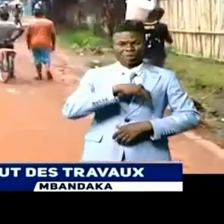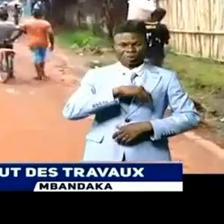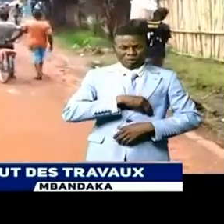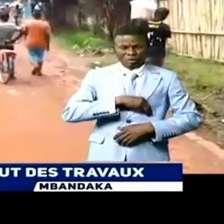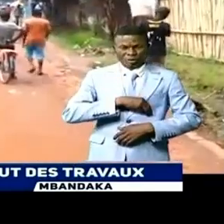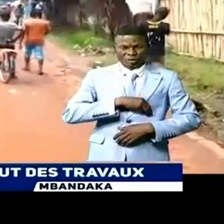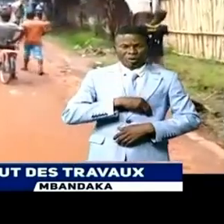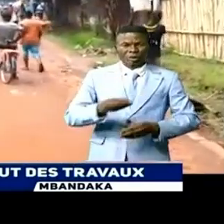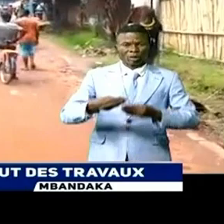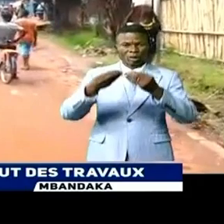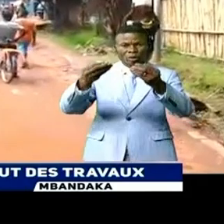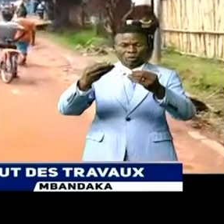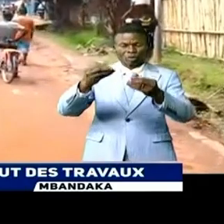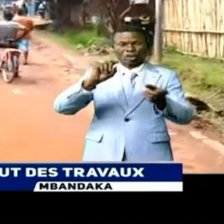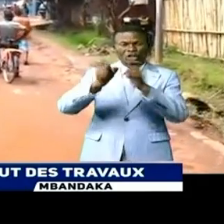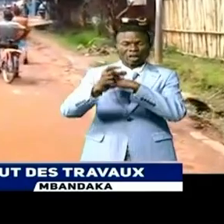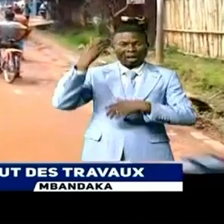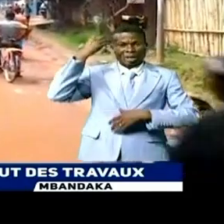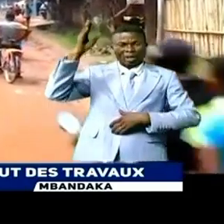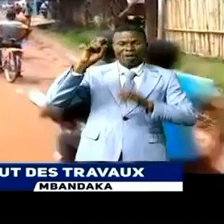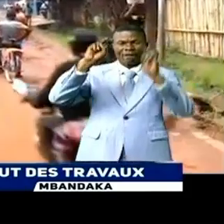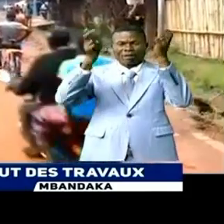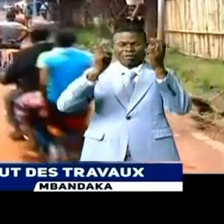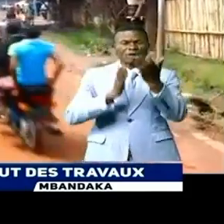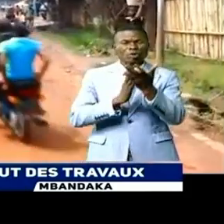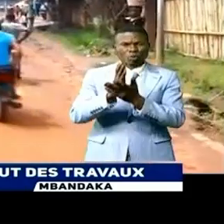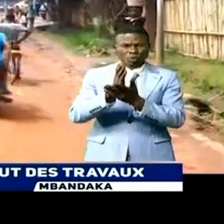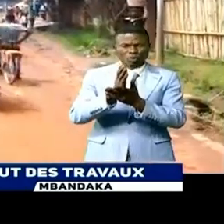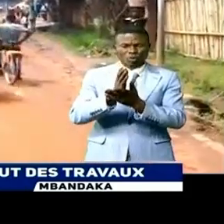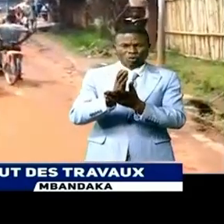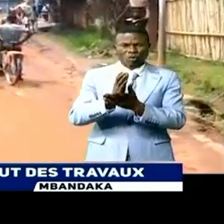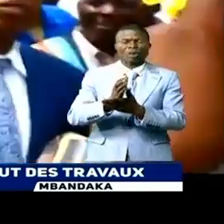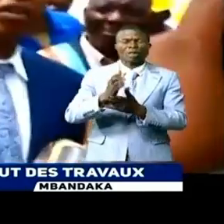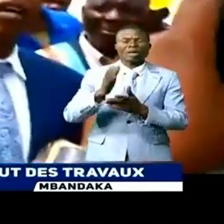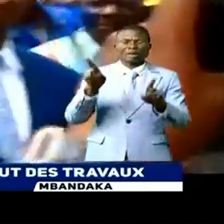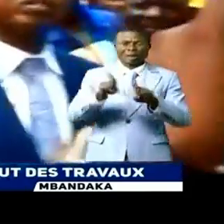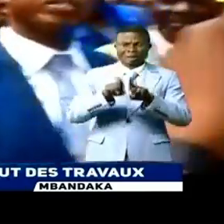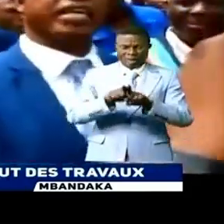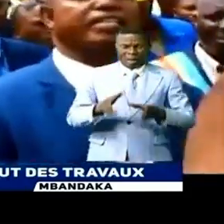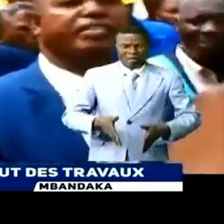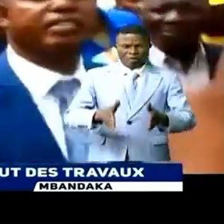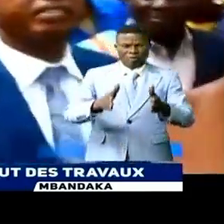à faire de balzac à une ville coquette n'est pas sa voirie